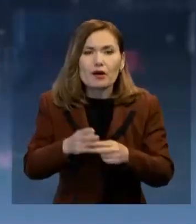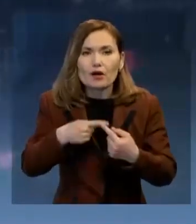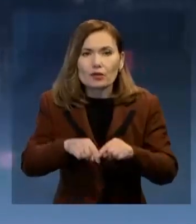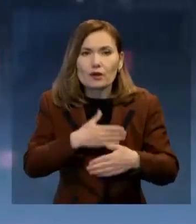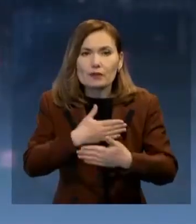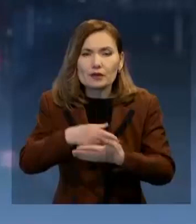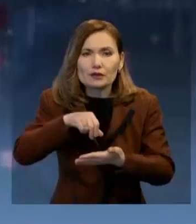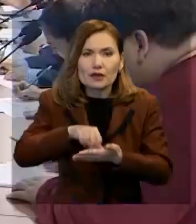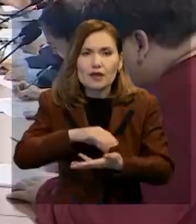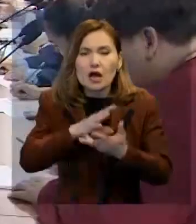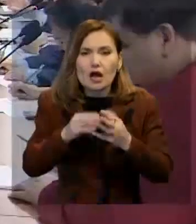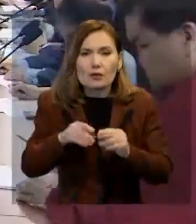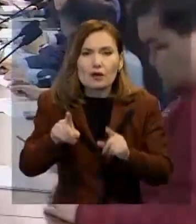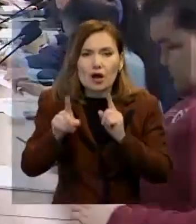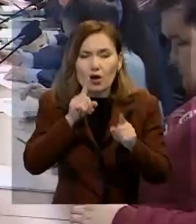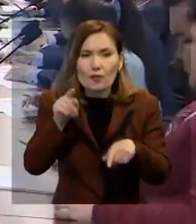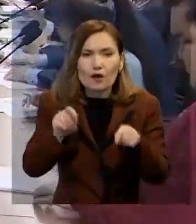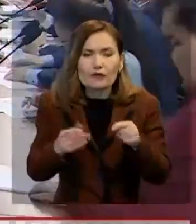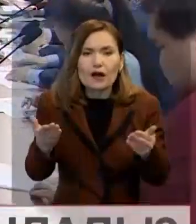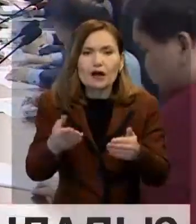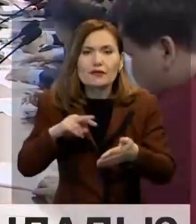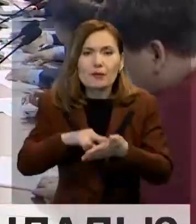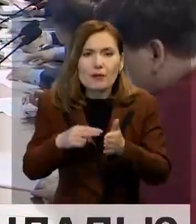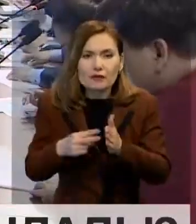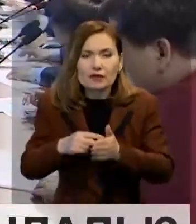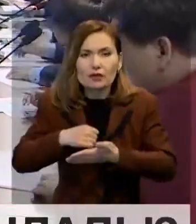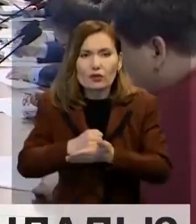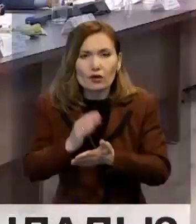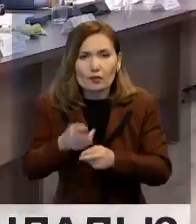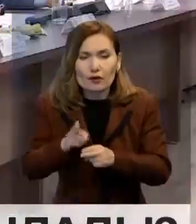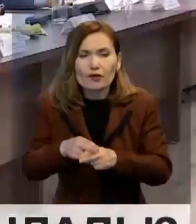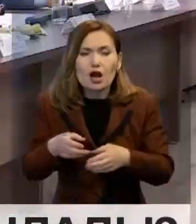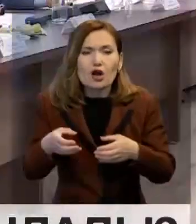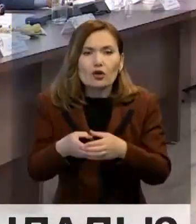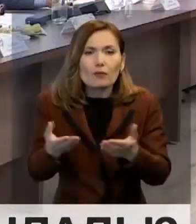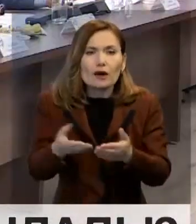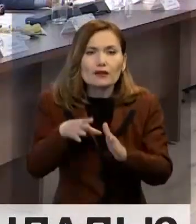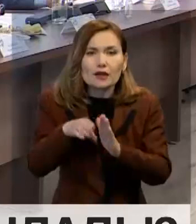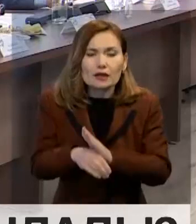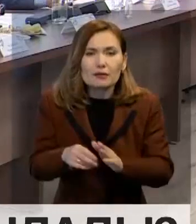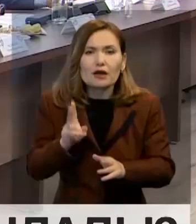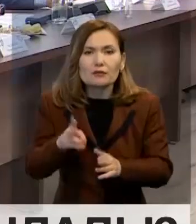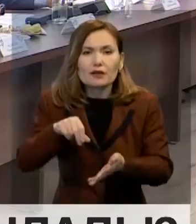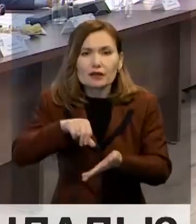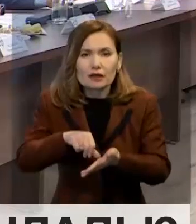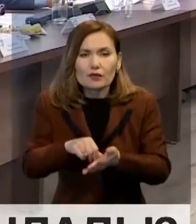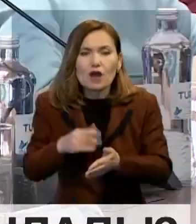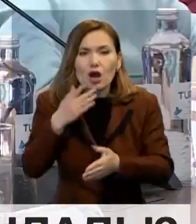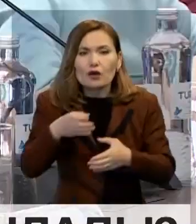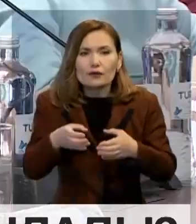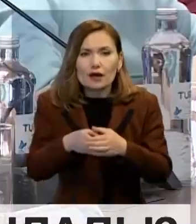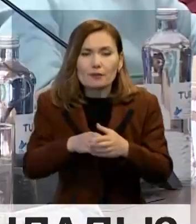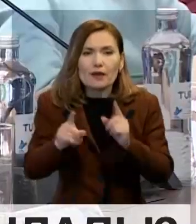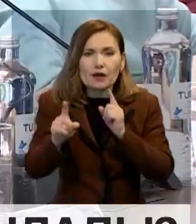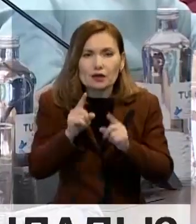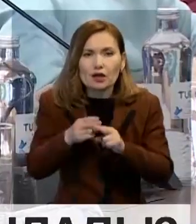кіруі тиіс. Жалпы құрылтайдың алдына қандай мақсат қойылады? Оның құрылымы қандай болмақ және оған кімдер кіреді? Ұлттық қоғамдық